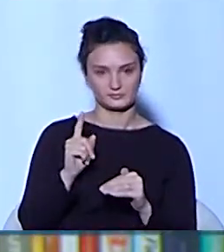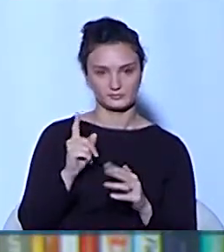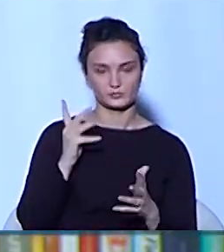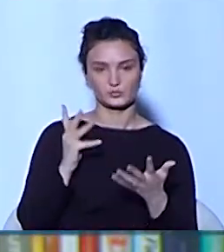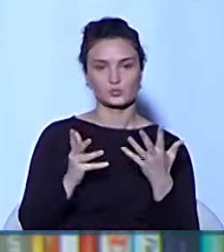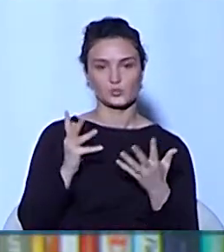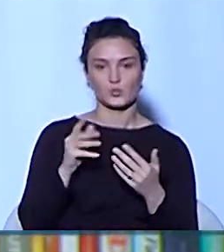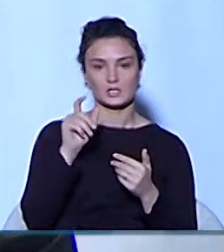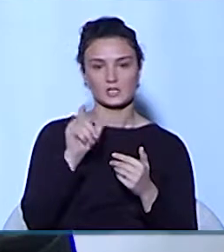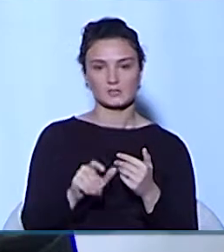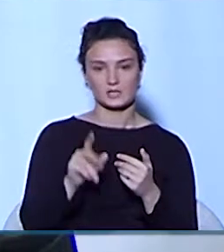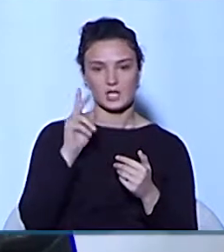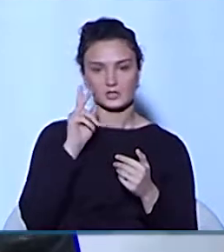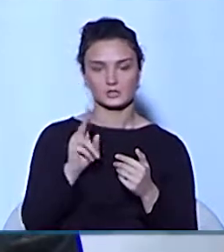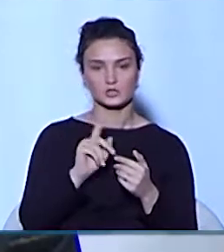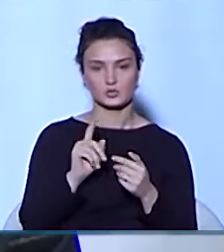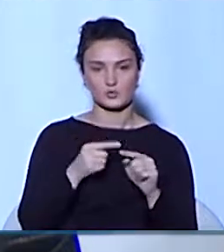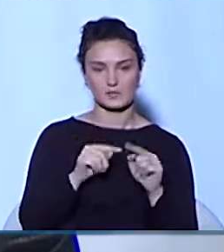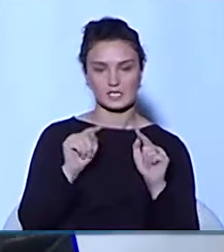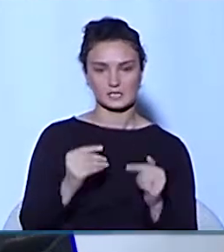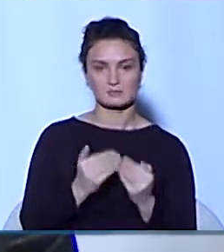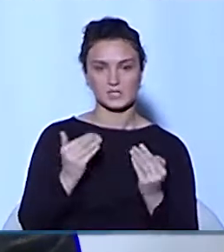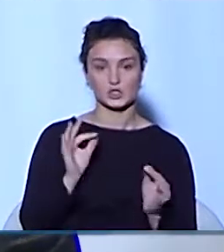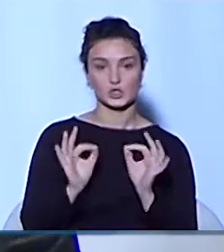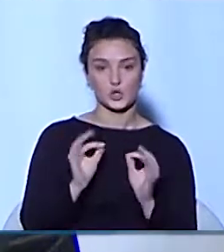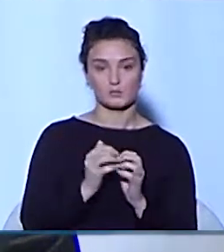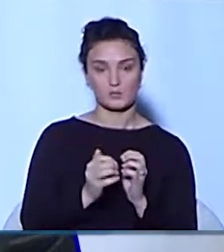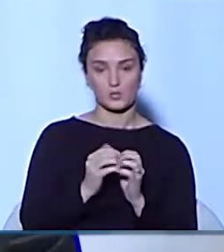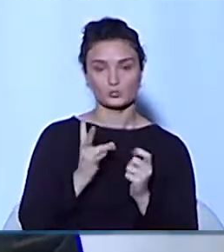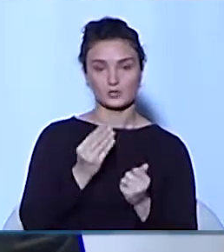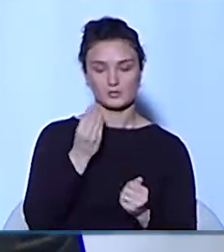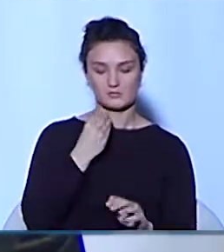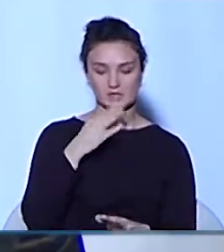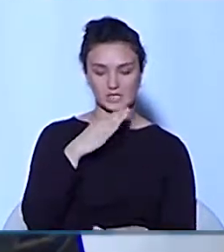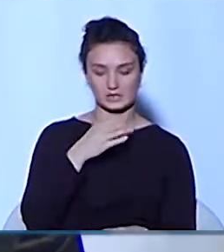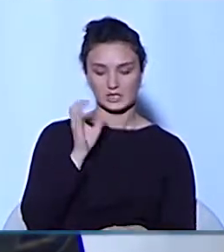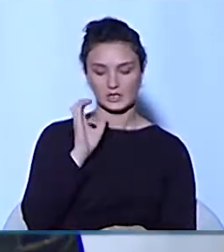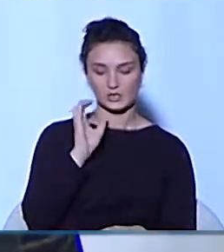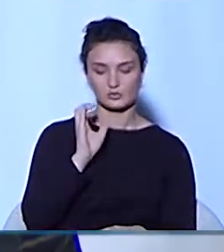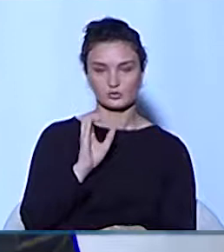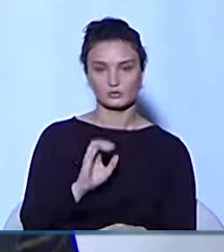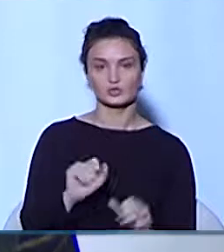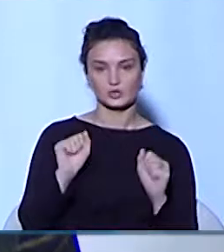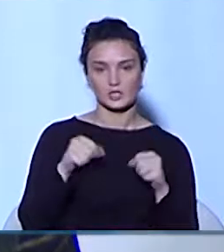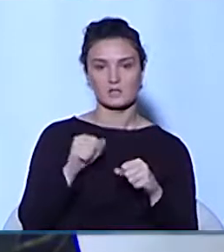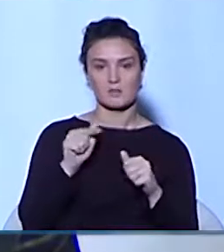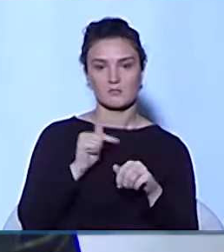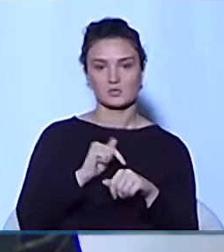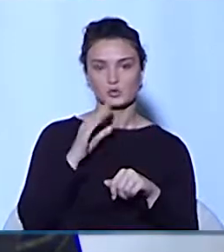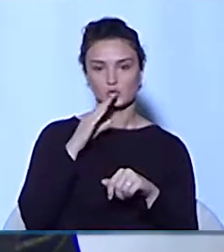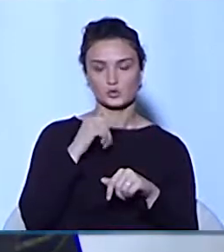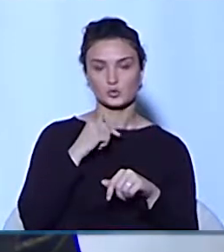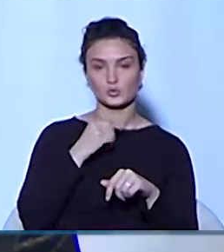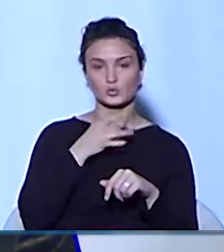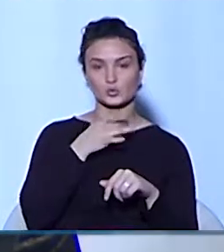თუ ადამიანმა არ იცის, რომ აი ეს ამისი ნორმა და ამდენი უნდა მიირთვას წყალი და დალიოს, შეიძლება ამან წყურვილმა